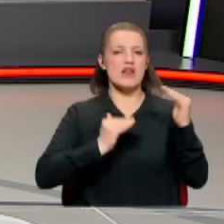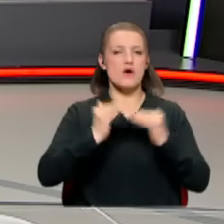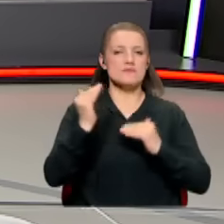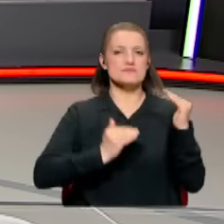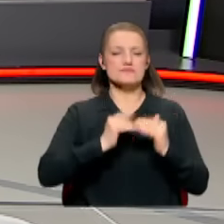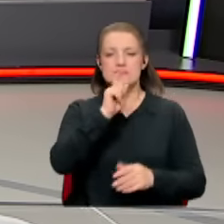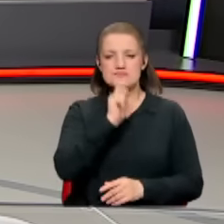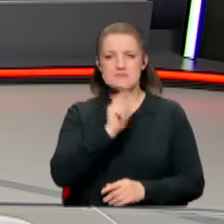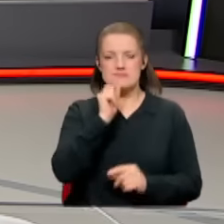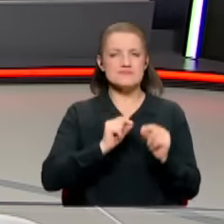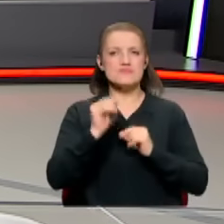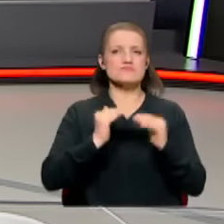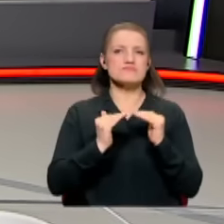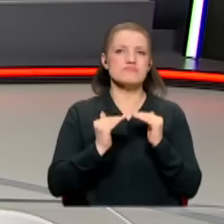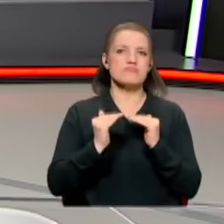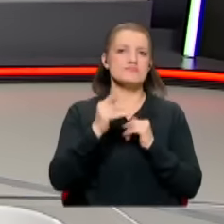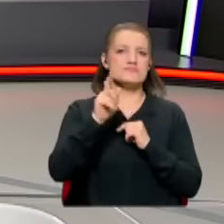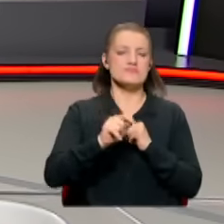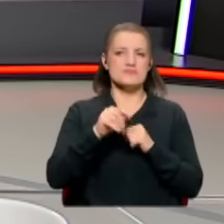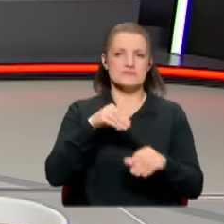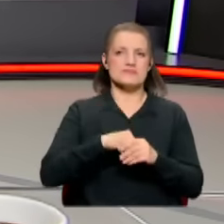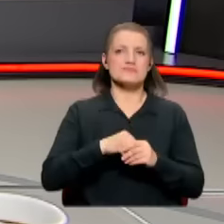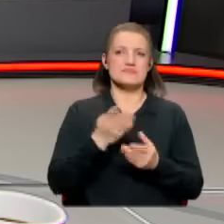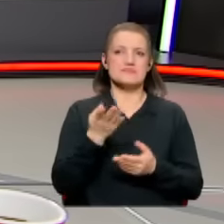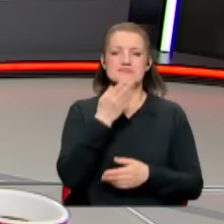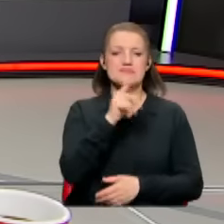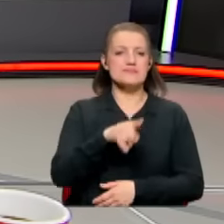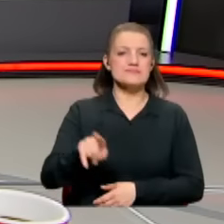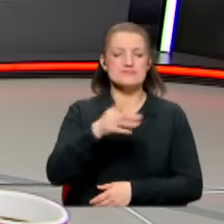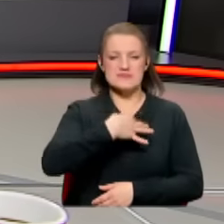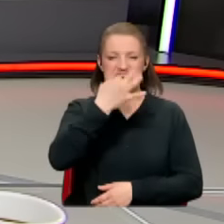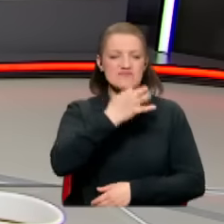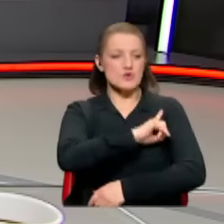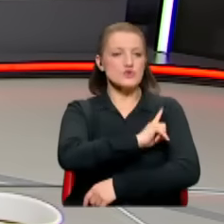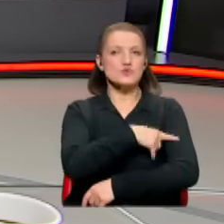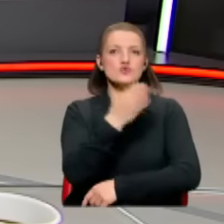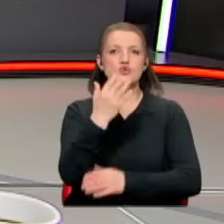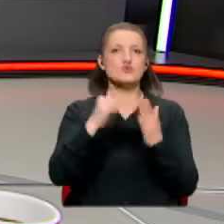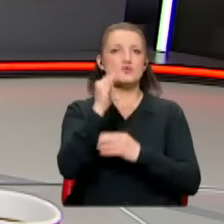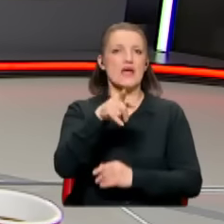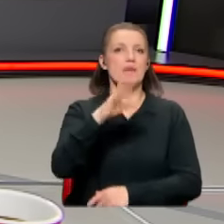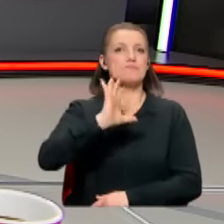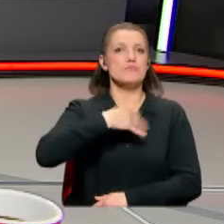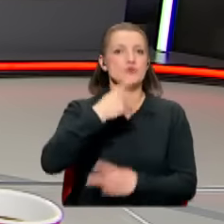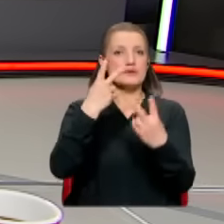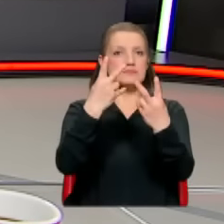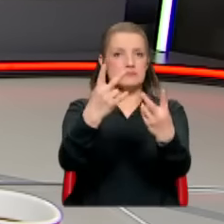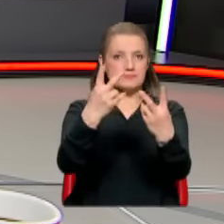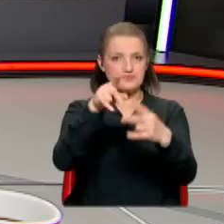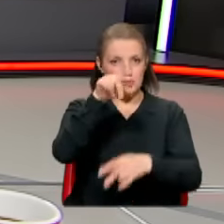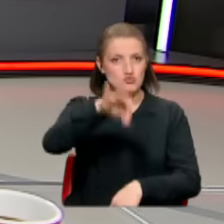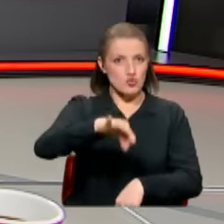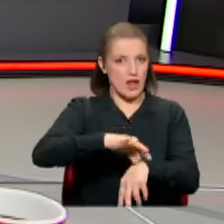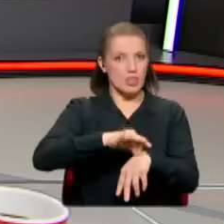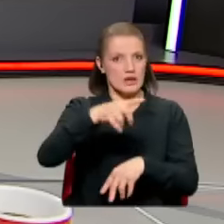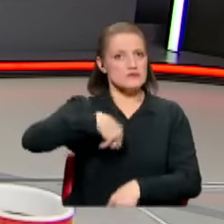vaat enflasyonu da yarattılar ki içinden çıkmaya imkan yok. Ama emeklilerimizin ifade gücü çok yüksek. Patron sizsiniz. Onu şu anda